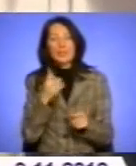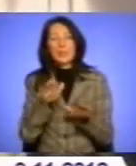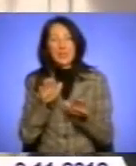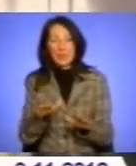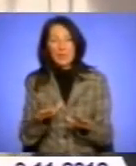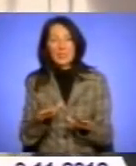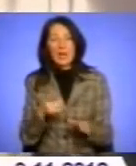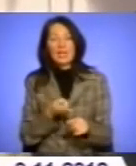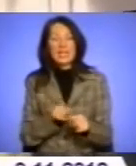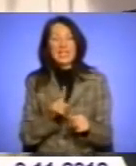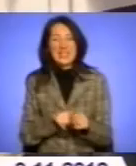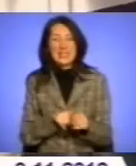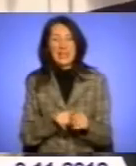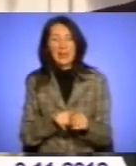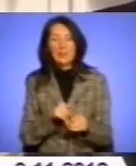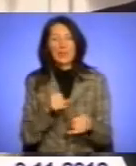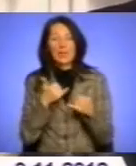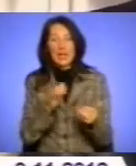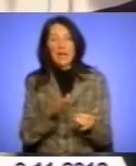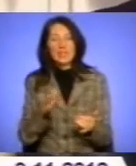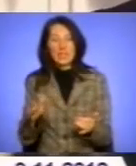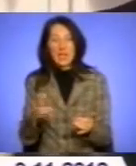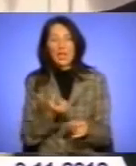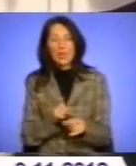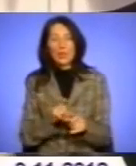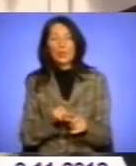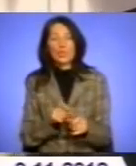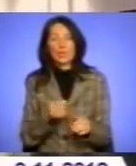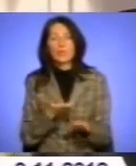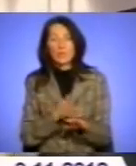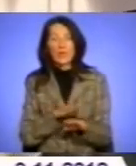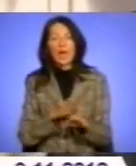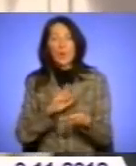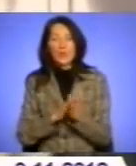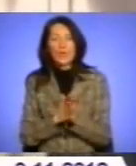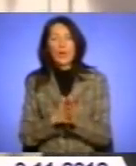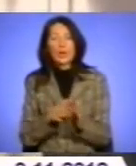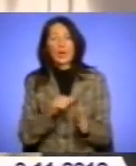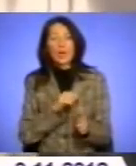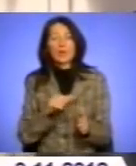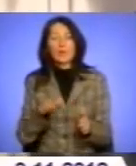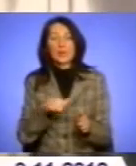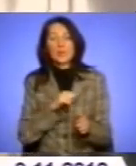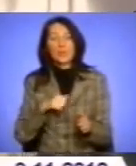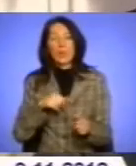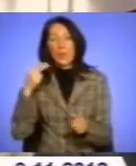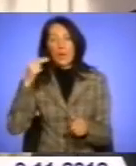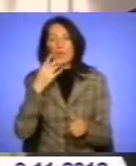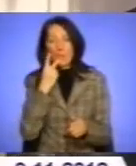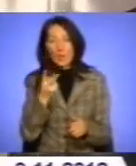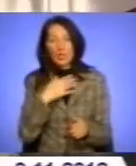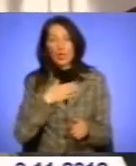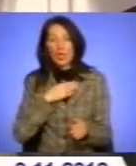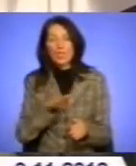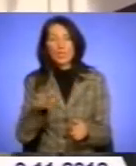місця. І це для дітей дуже гнітюча обстановка. Ну от по самій перерві ви бачите, що наші